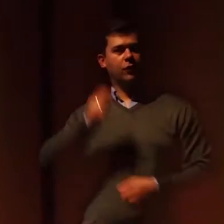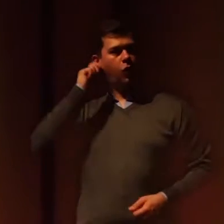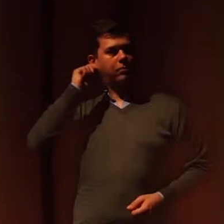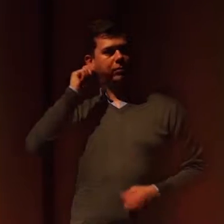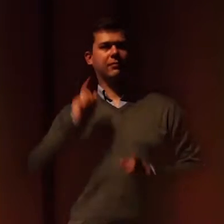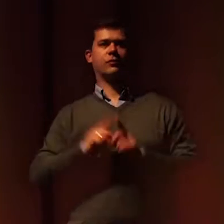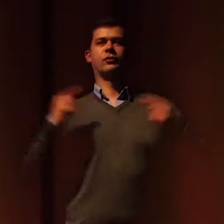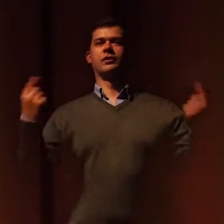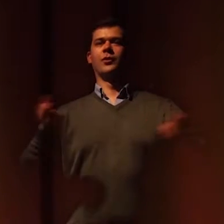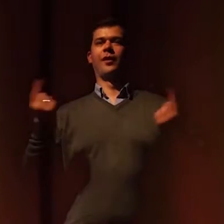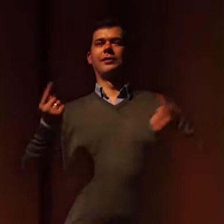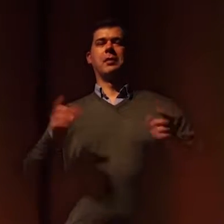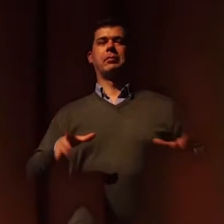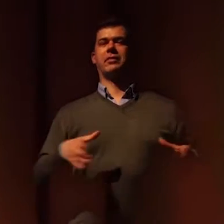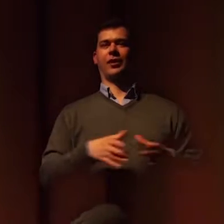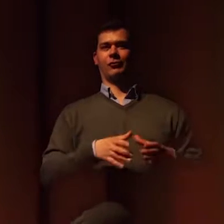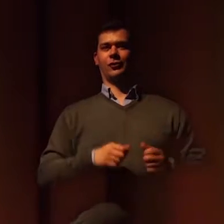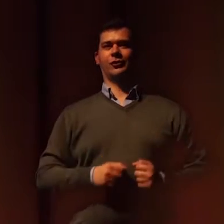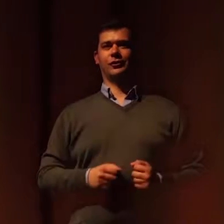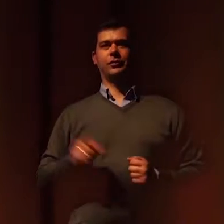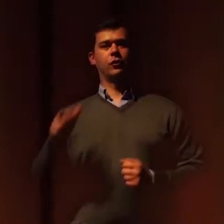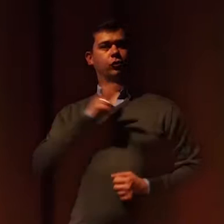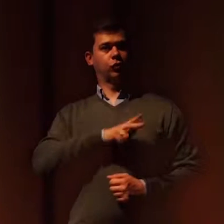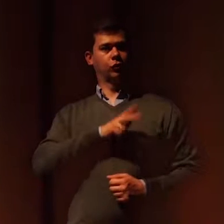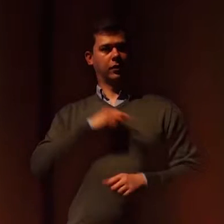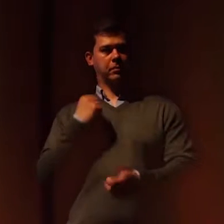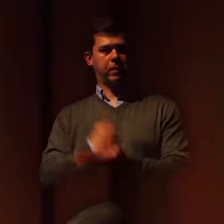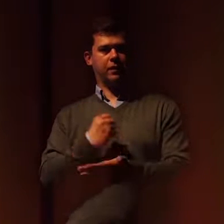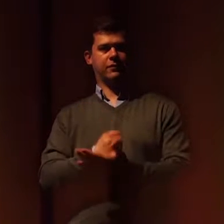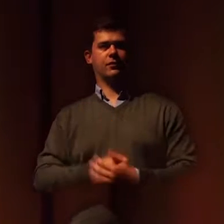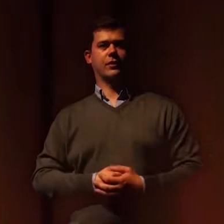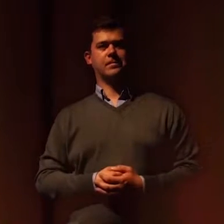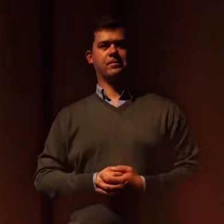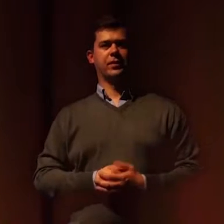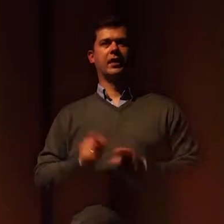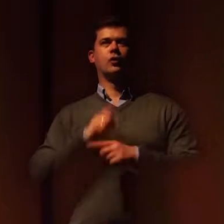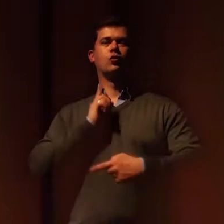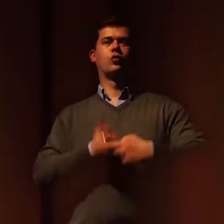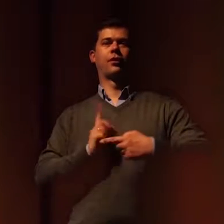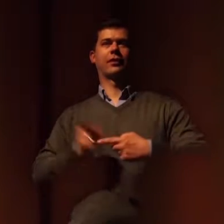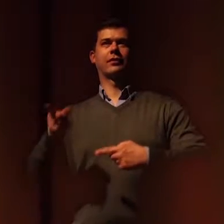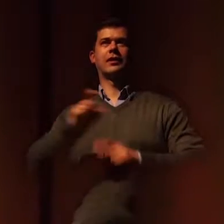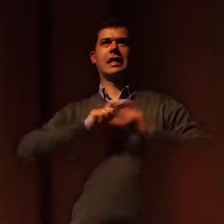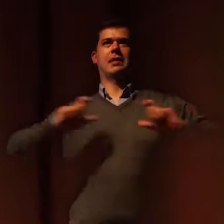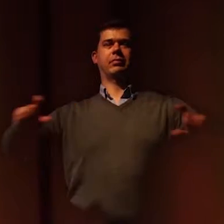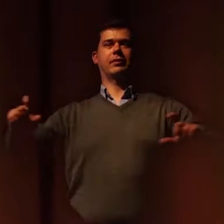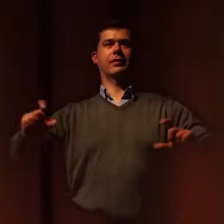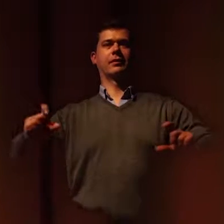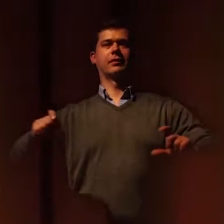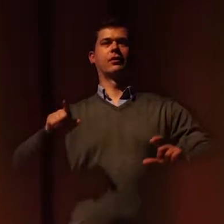o sytuacji mniejszości socjologii prawa członkinią gabinetu